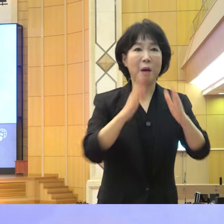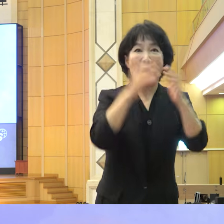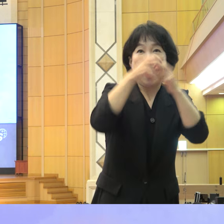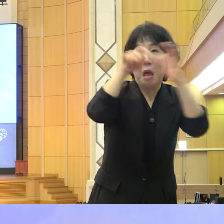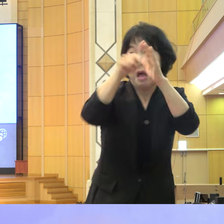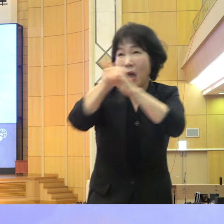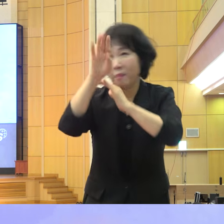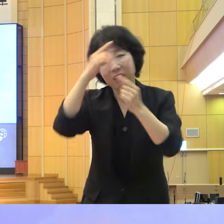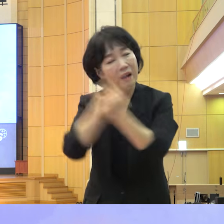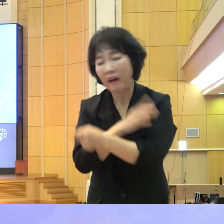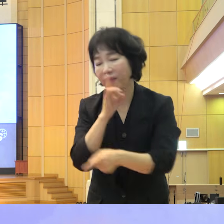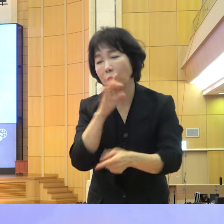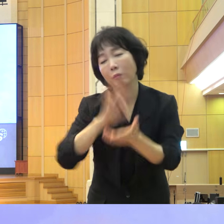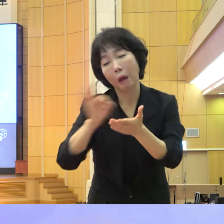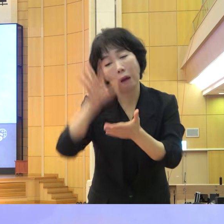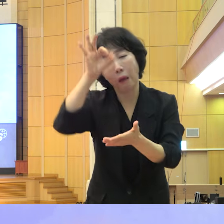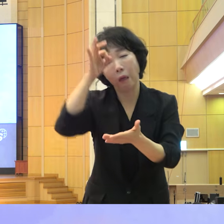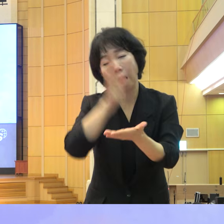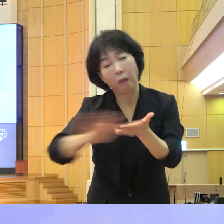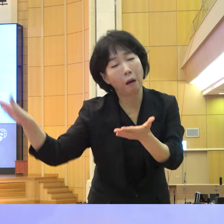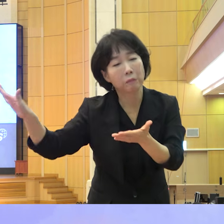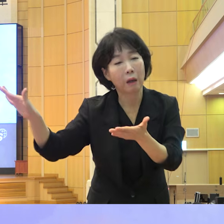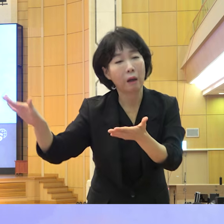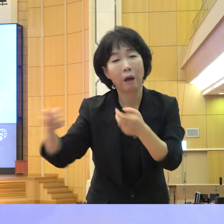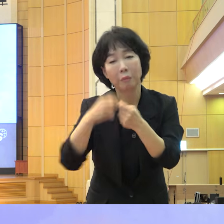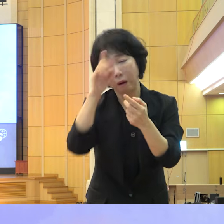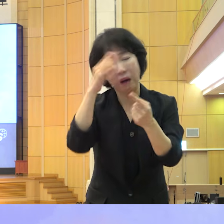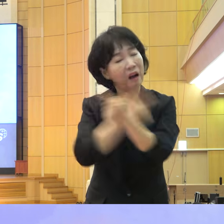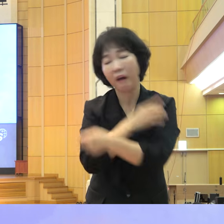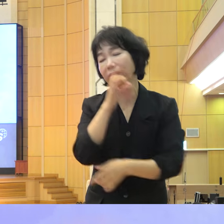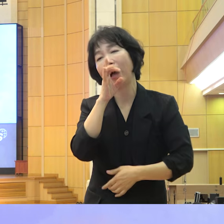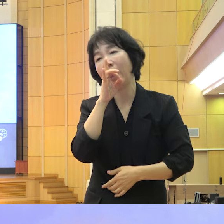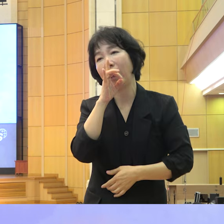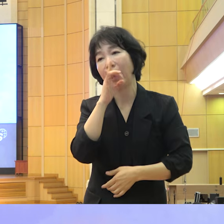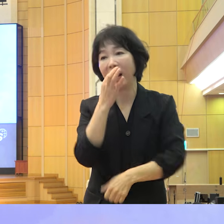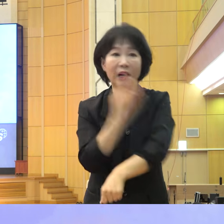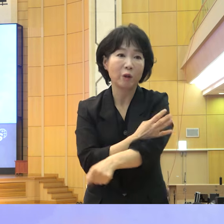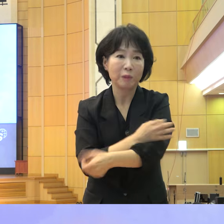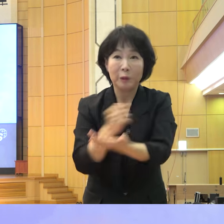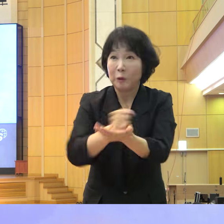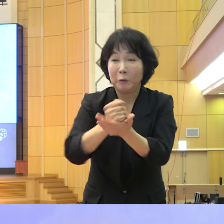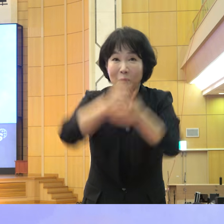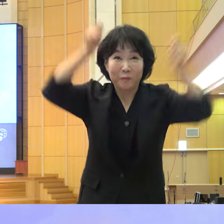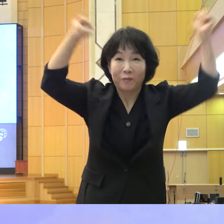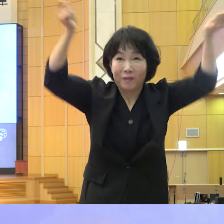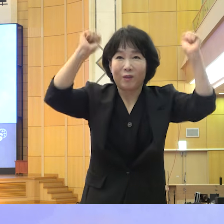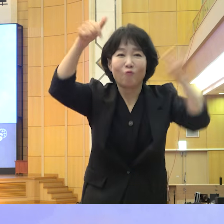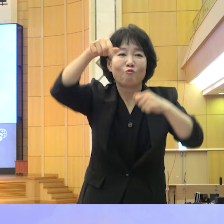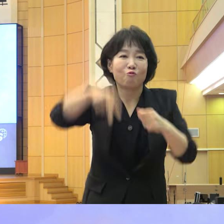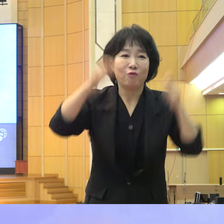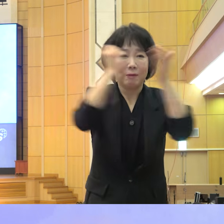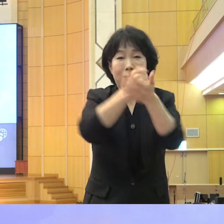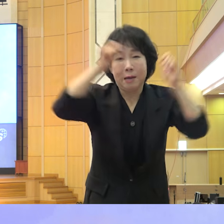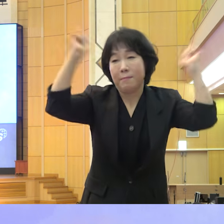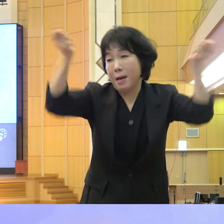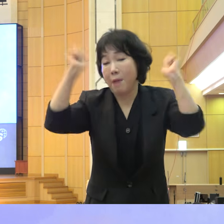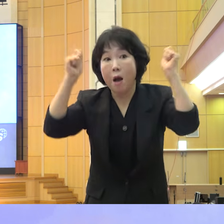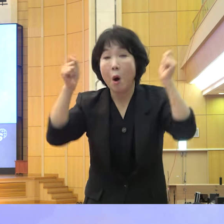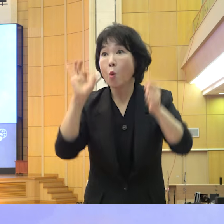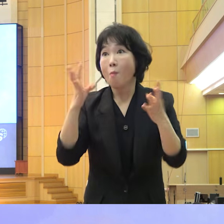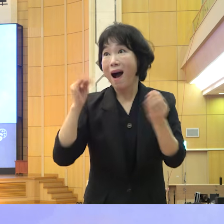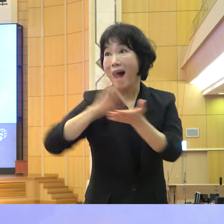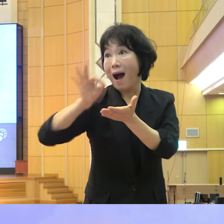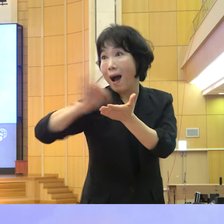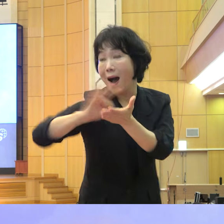다니고 다 하고 이것저것 다 해봐도 다 안 돼. 그래서 구술하면 된다고 해서 구술했는데 이 굿값이